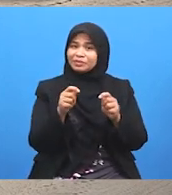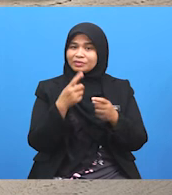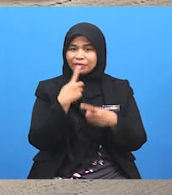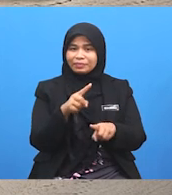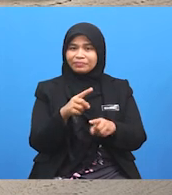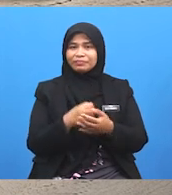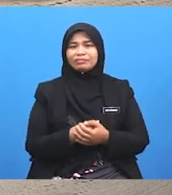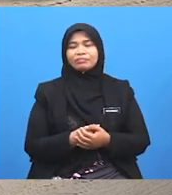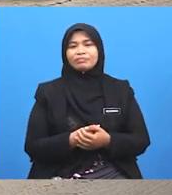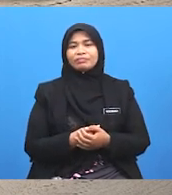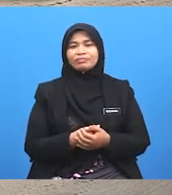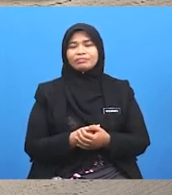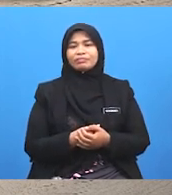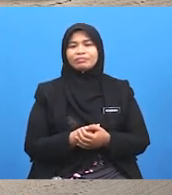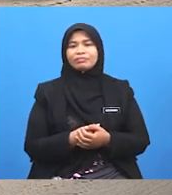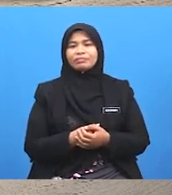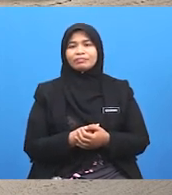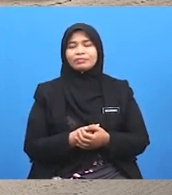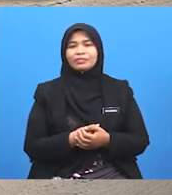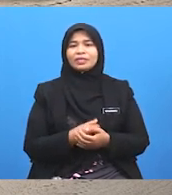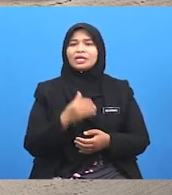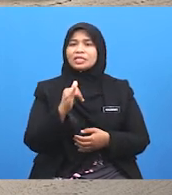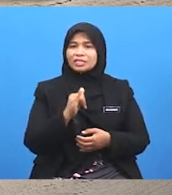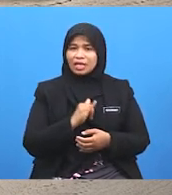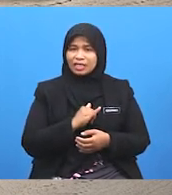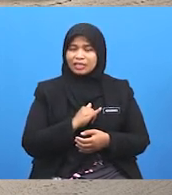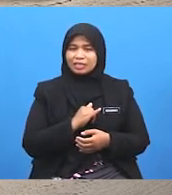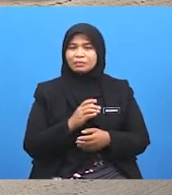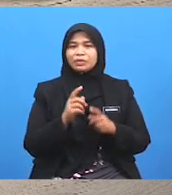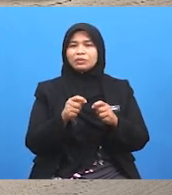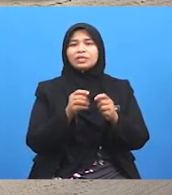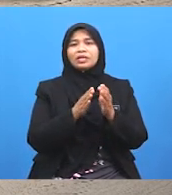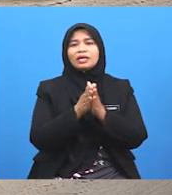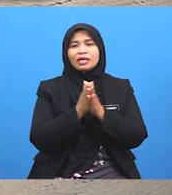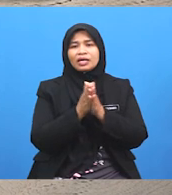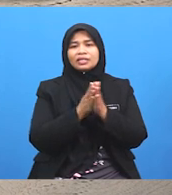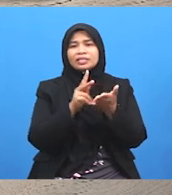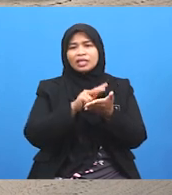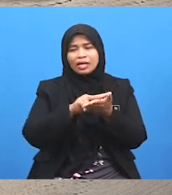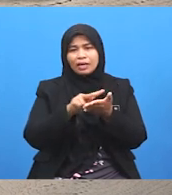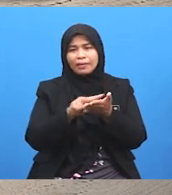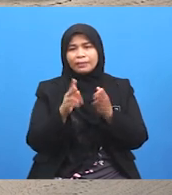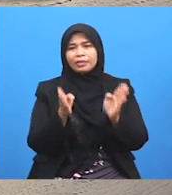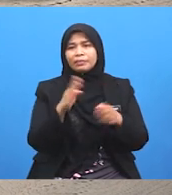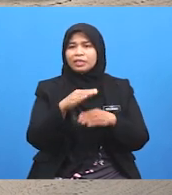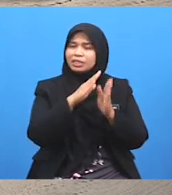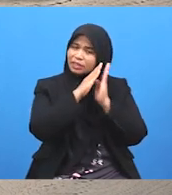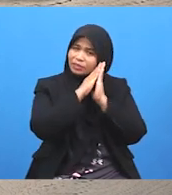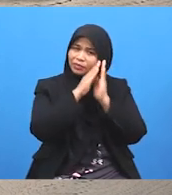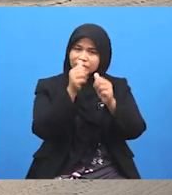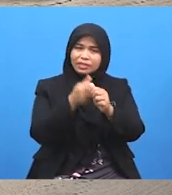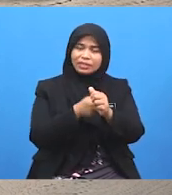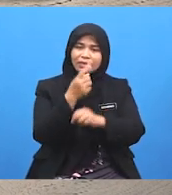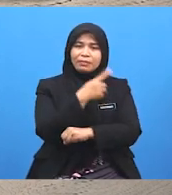jawab. Boleh, cikgu. Saya sepatutnya rajin mengemas bilik tidur